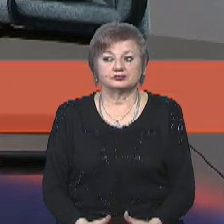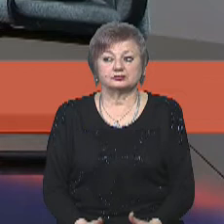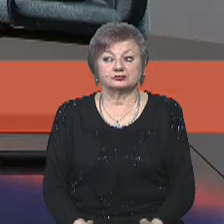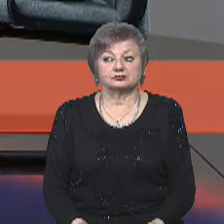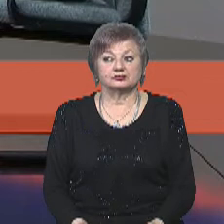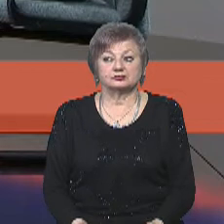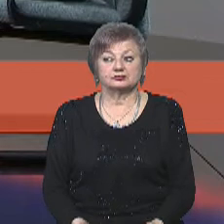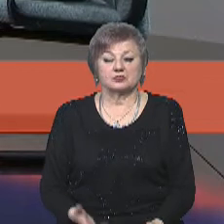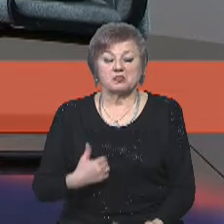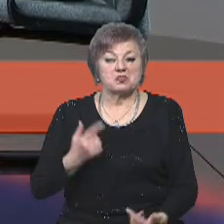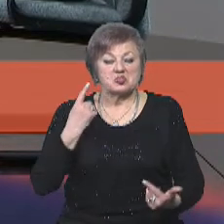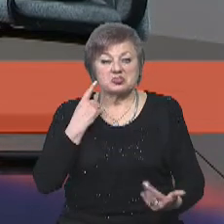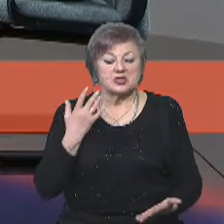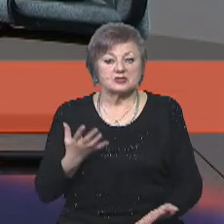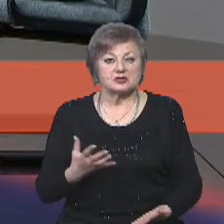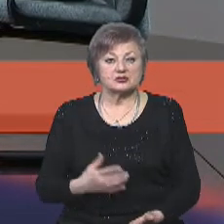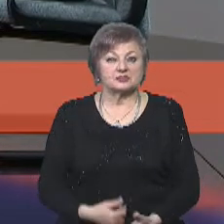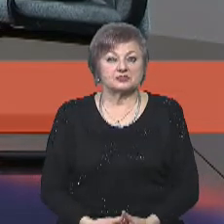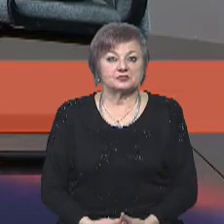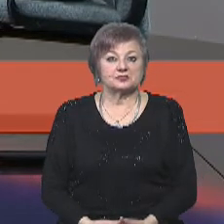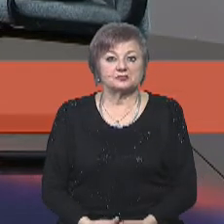У студії ми не чуємо зараз.